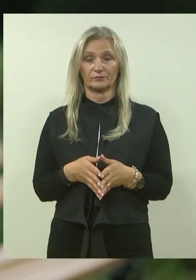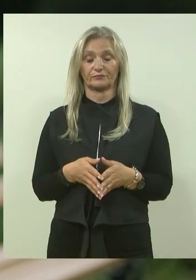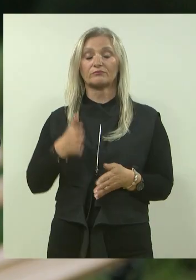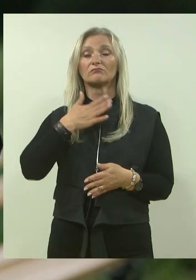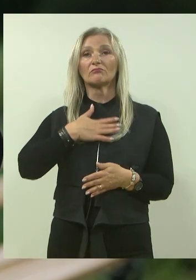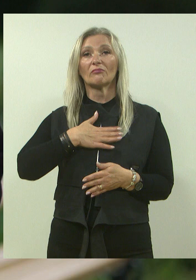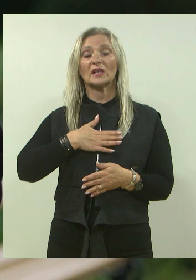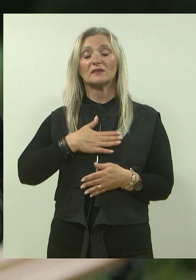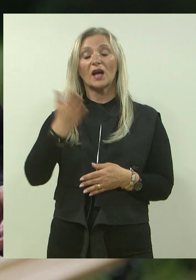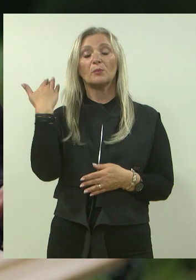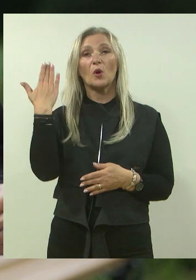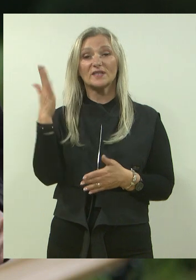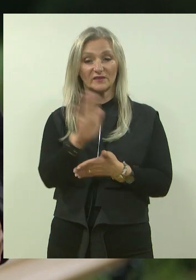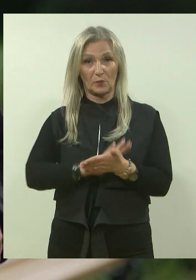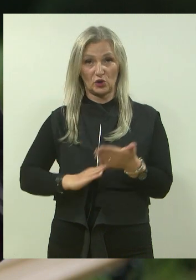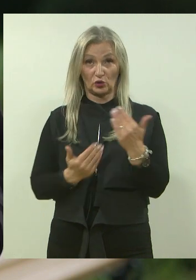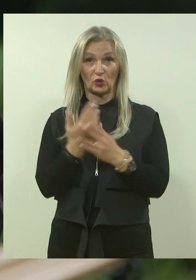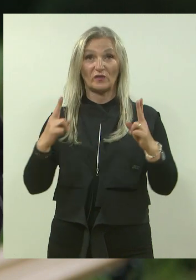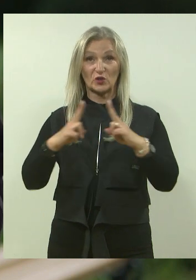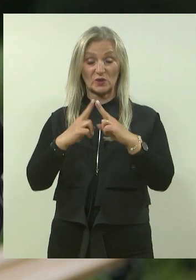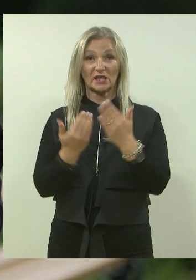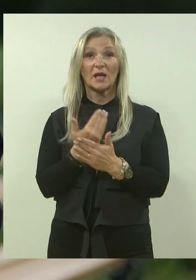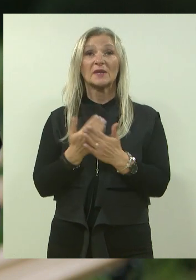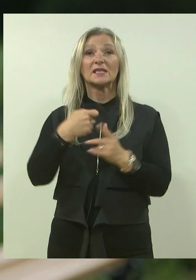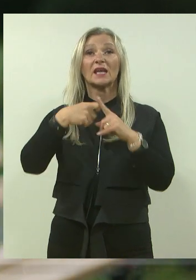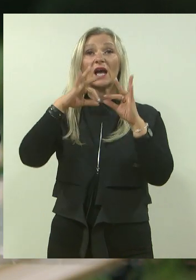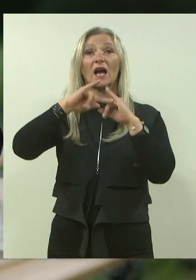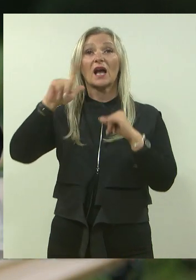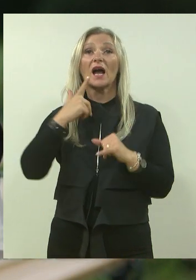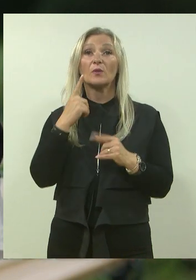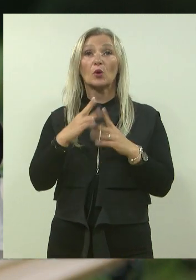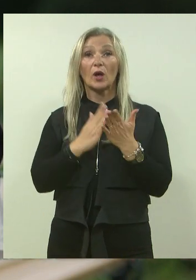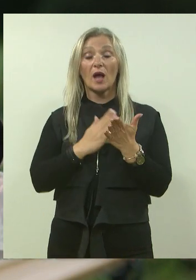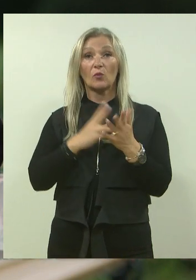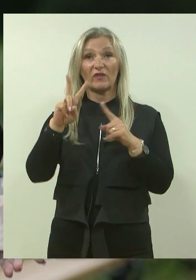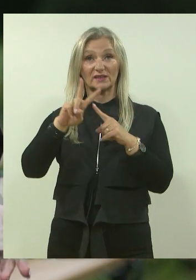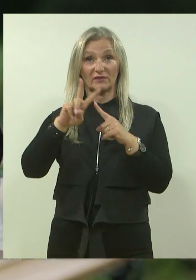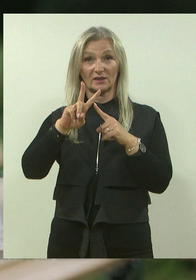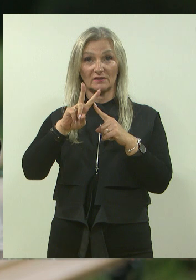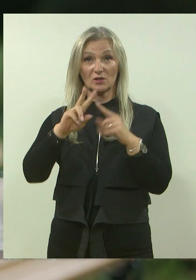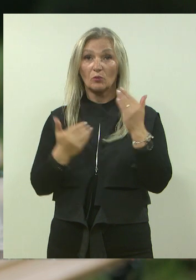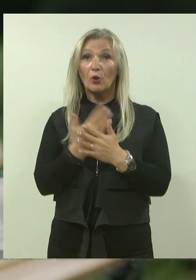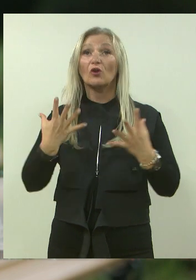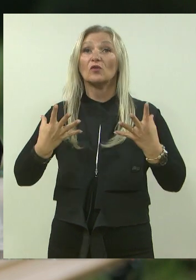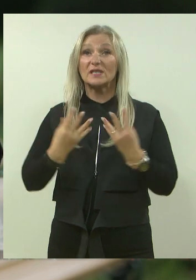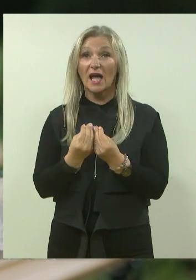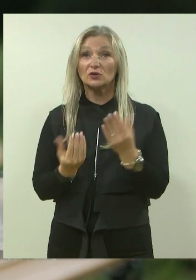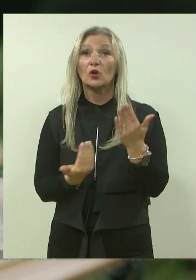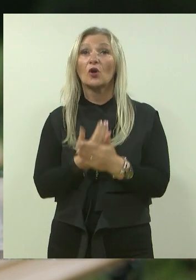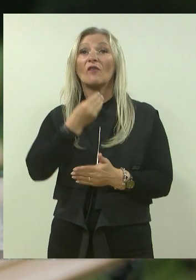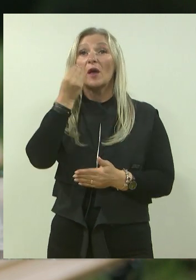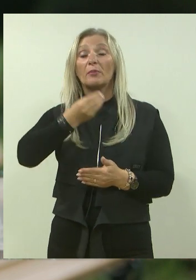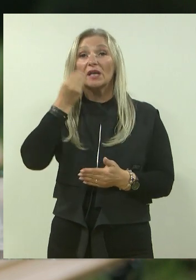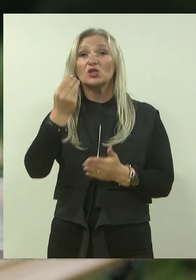Dragi naši, pozdravljamo vas na početku našeg novog susreta u emisiji Kajkavci u programu VTV televizije. Eto nas ponovno zajedno s novim pričama,